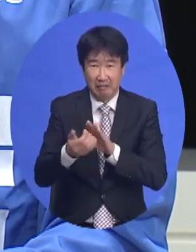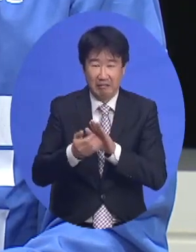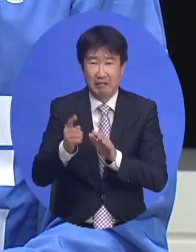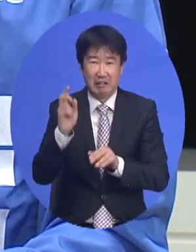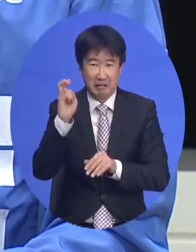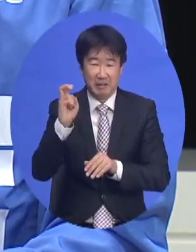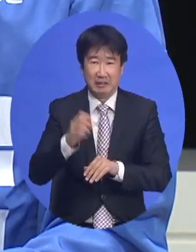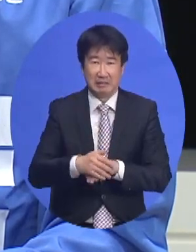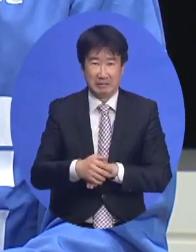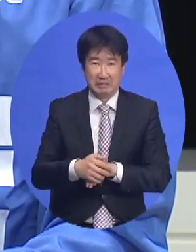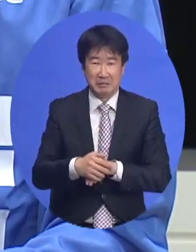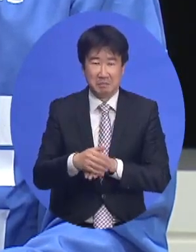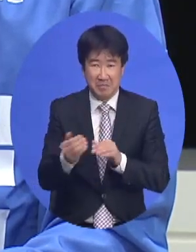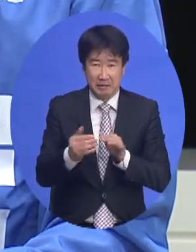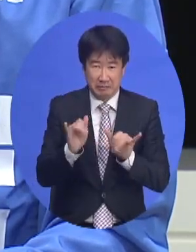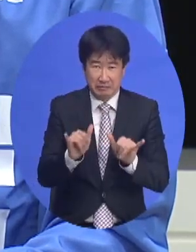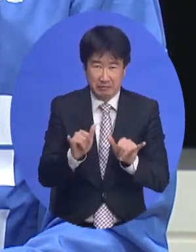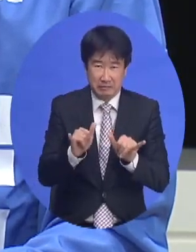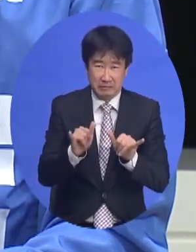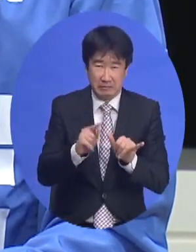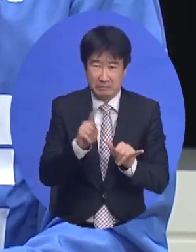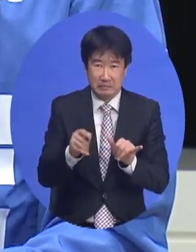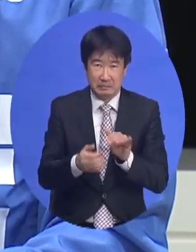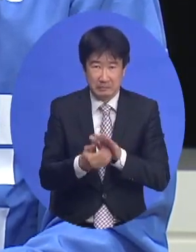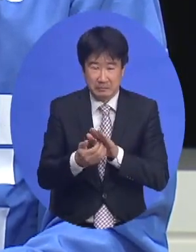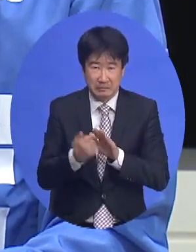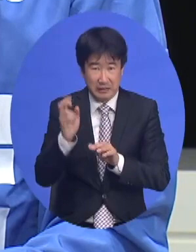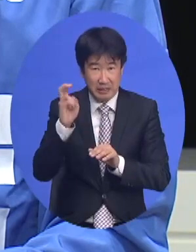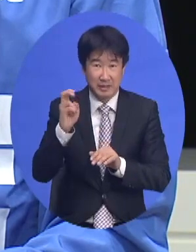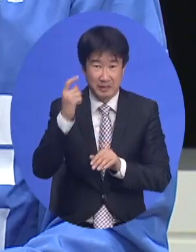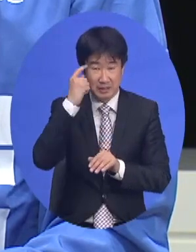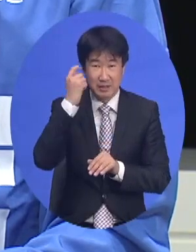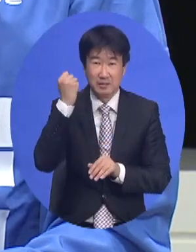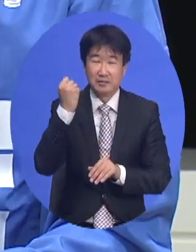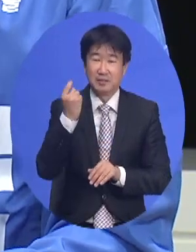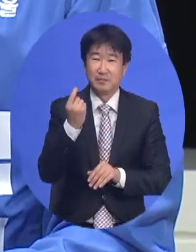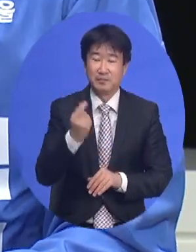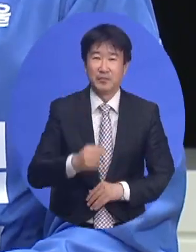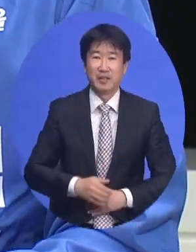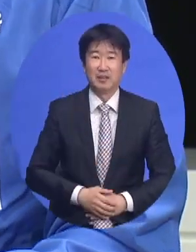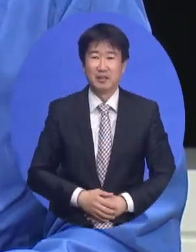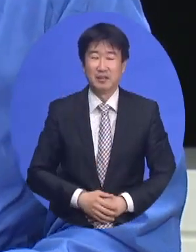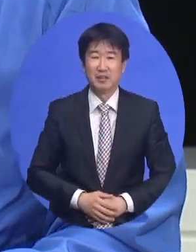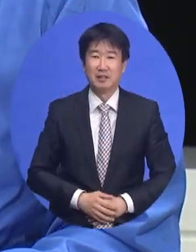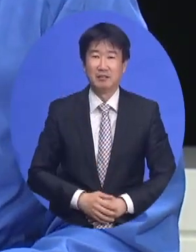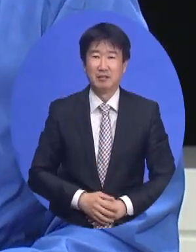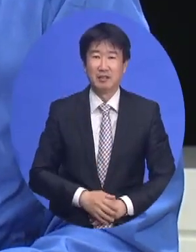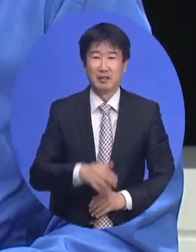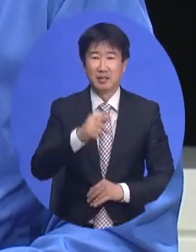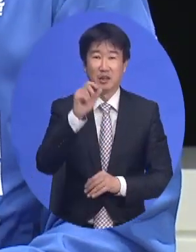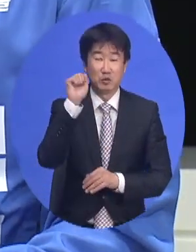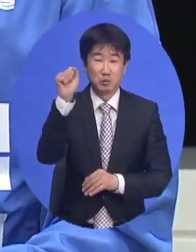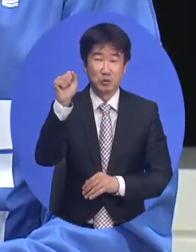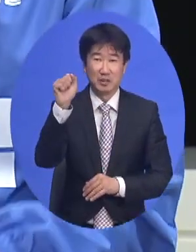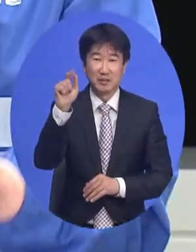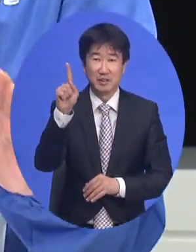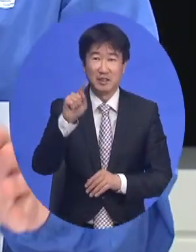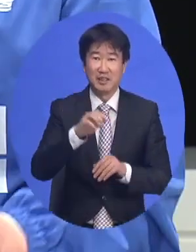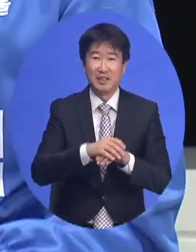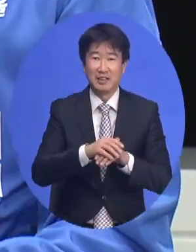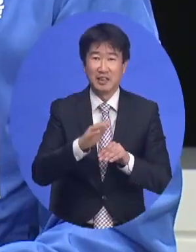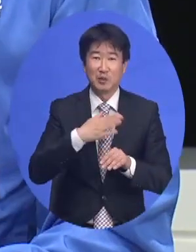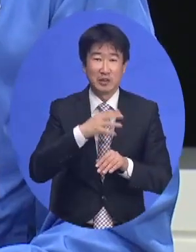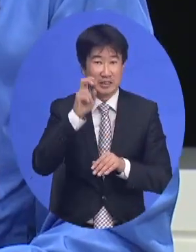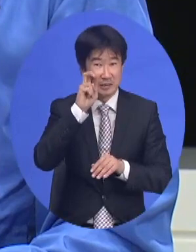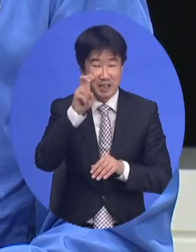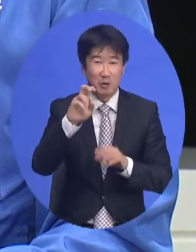않기 위한 그런 어떤 발버둥이라고 볼 수밖에 없는 것 아니겠습니까? 뭐 장기표 후보님, 예. 저도 뭐